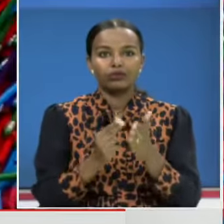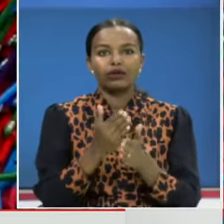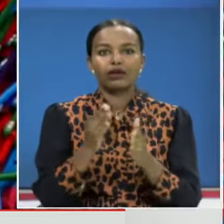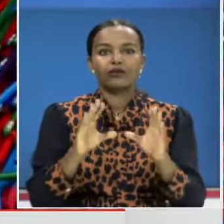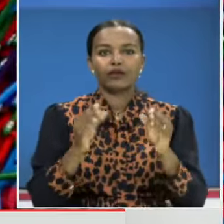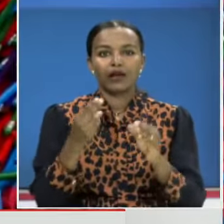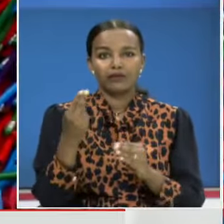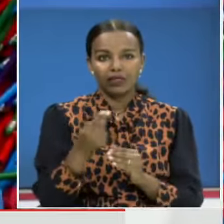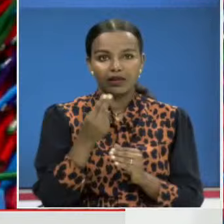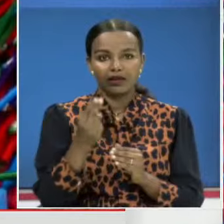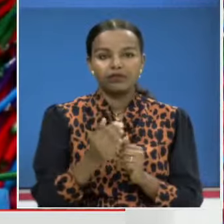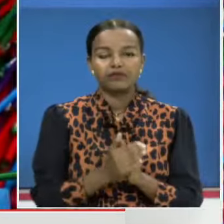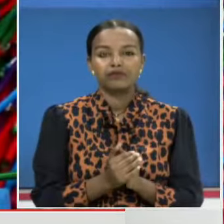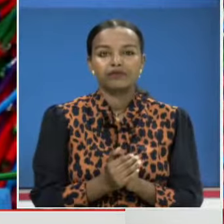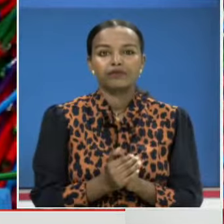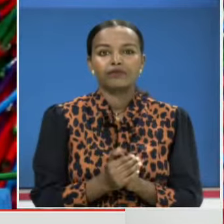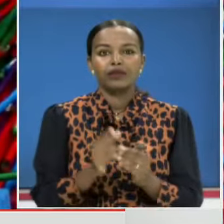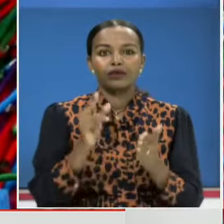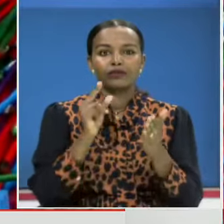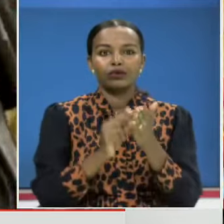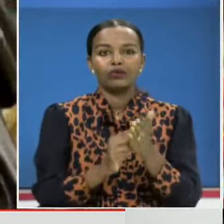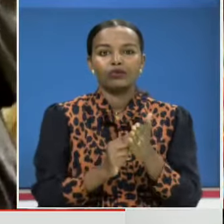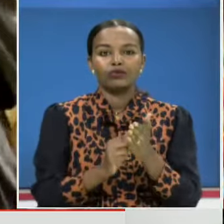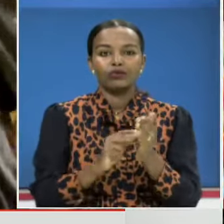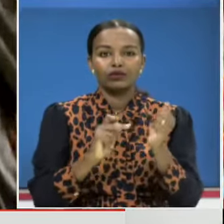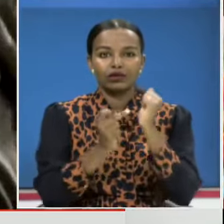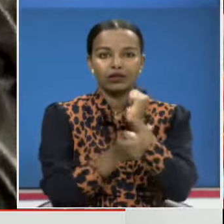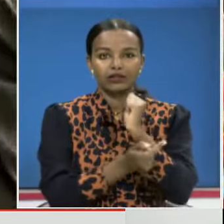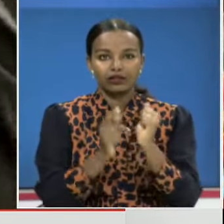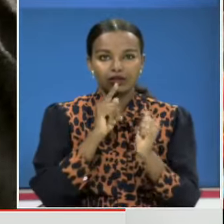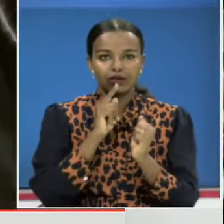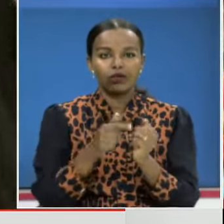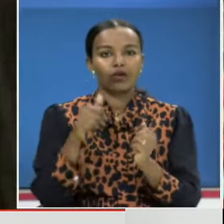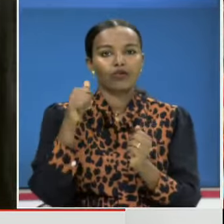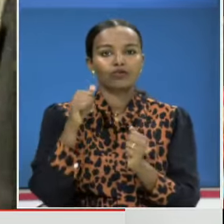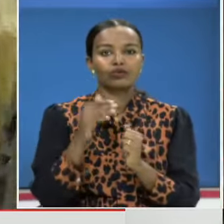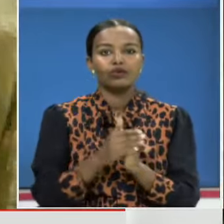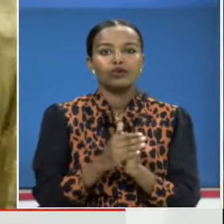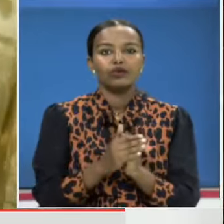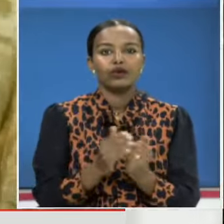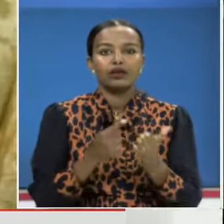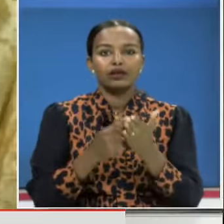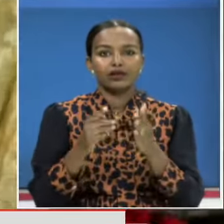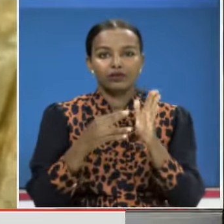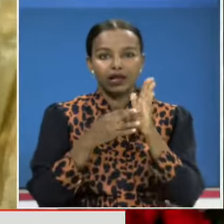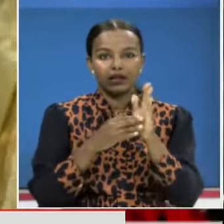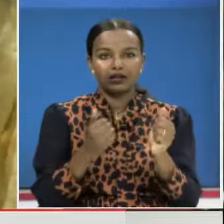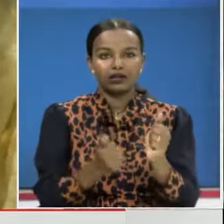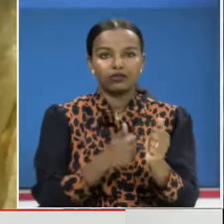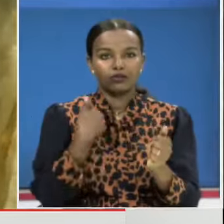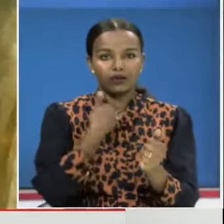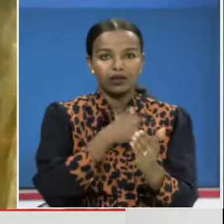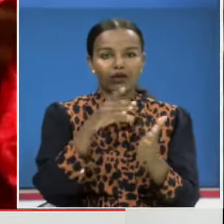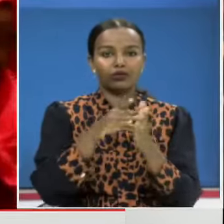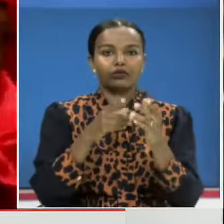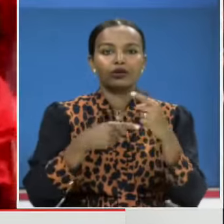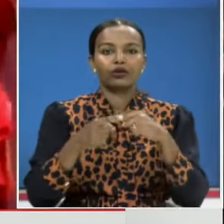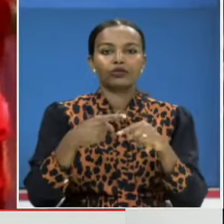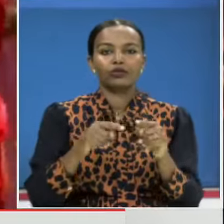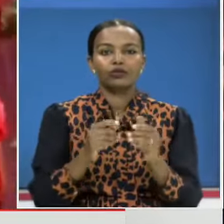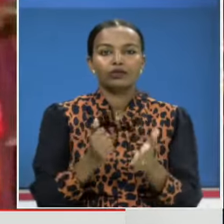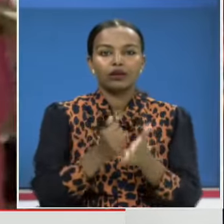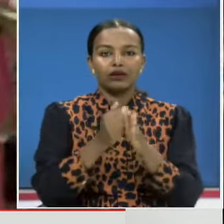ለመጠቀም እየሰሩ ያሉ በጎ አድራጎት ድርጅት ነው። ሌሎቹም የእነሱን አርአያ ተከትለው በእኛ ከተሞች መጥተው ድጋፍ